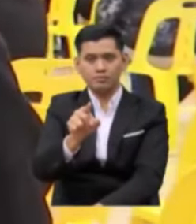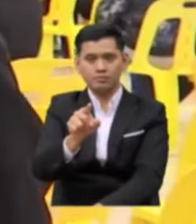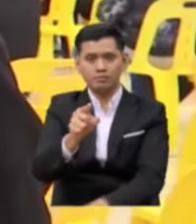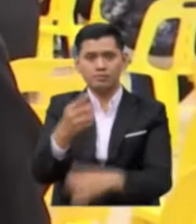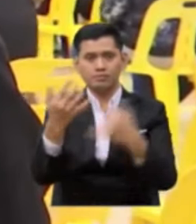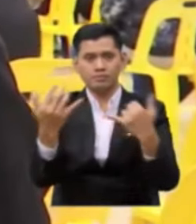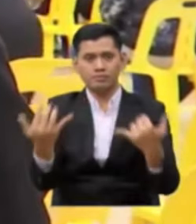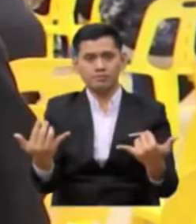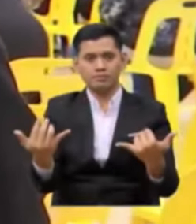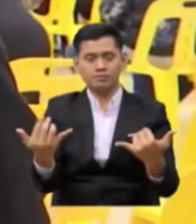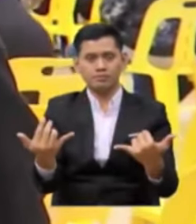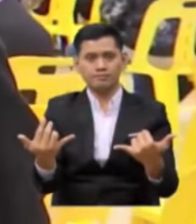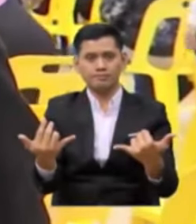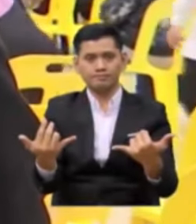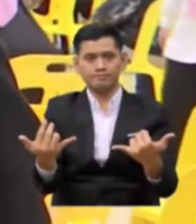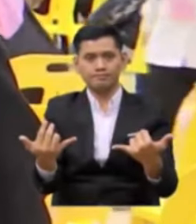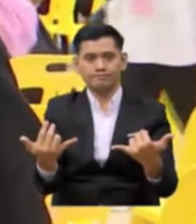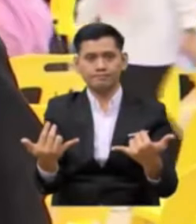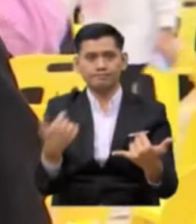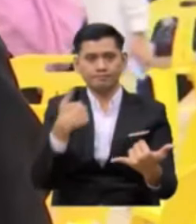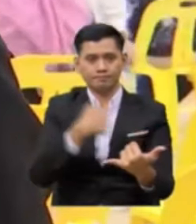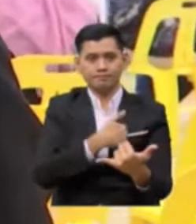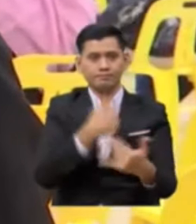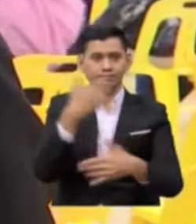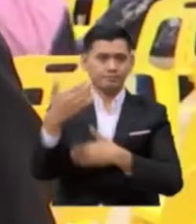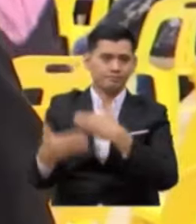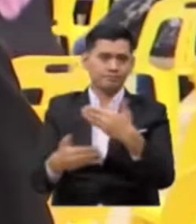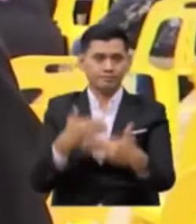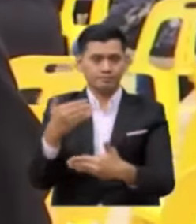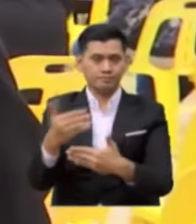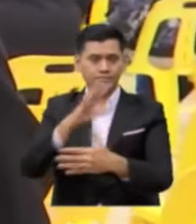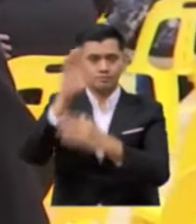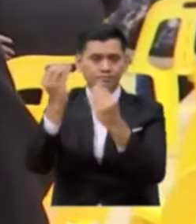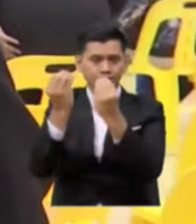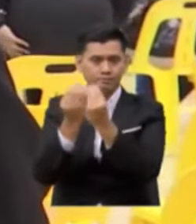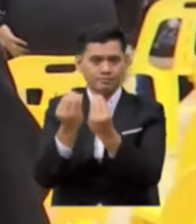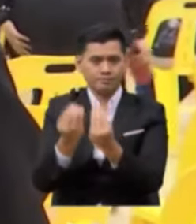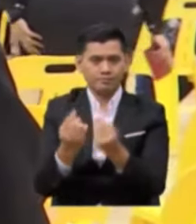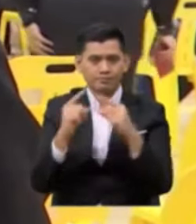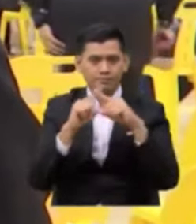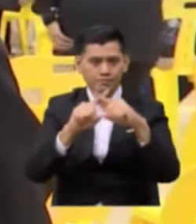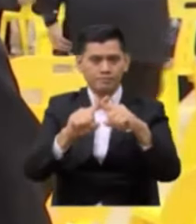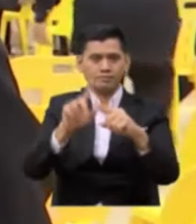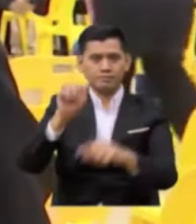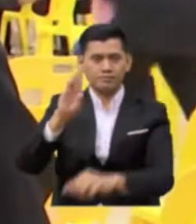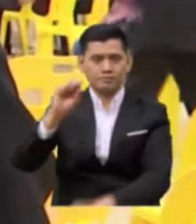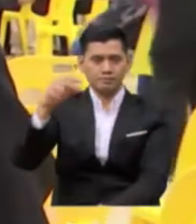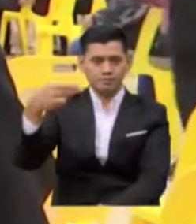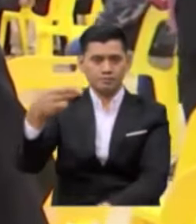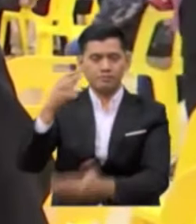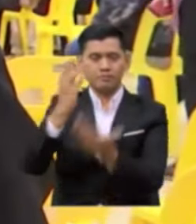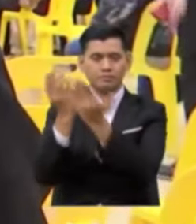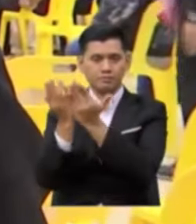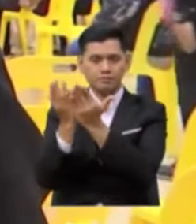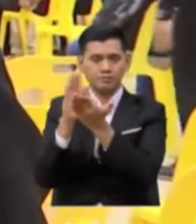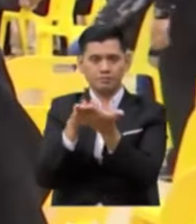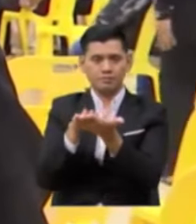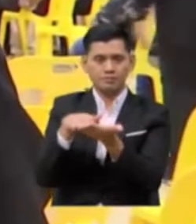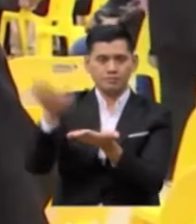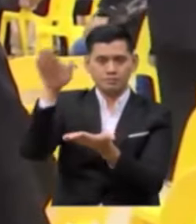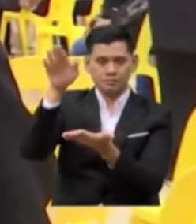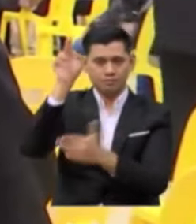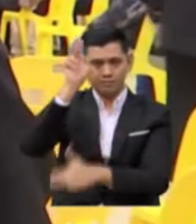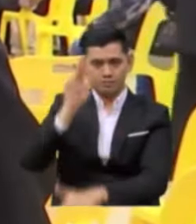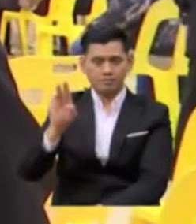Dan sekarang ini kita dalam proses penyembelah undi di Dewan Abdo di Sekolah Menengah Kebangsaan